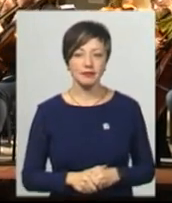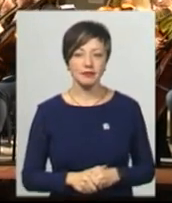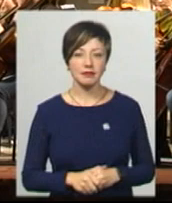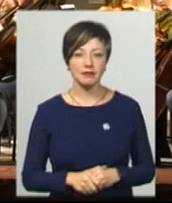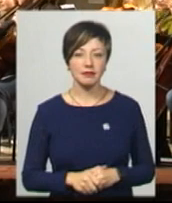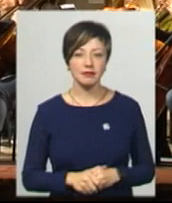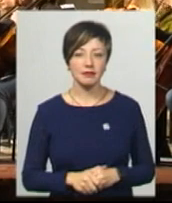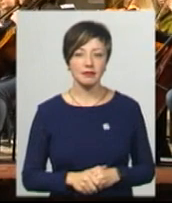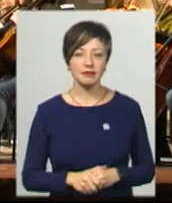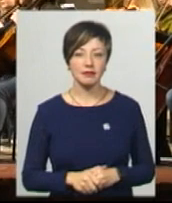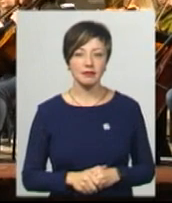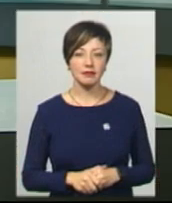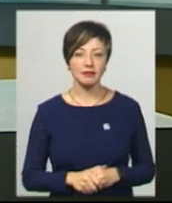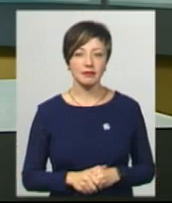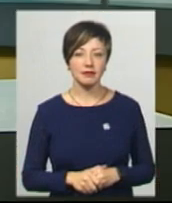Суспільному. Хмельницький.